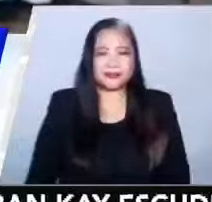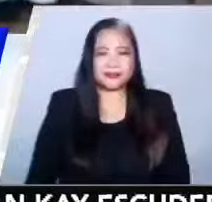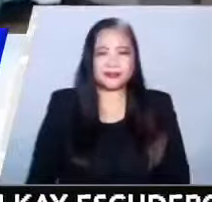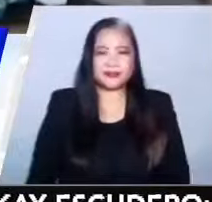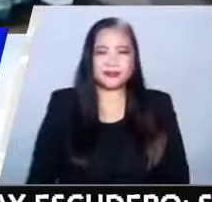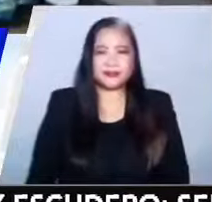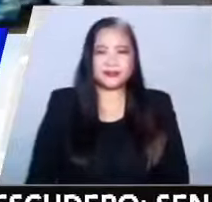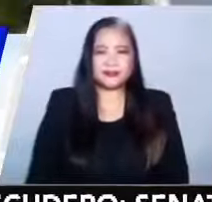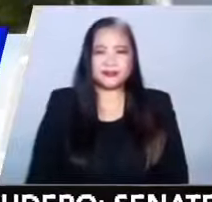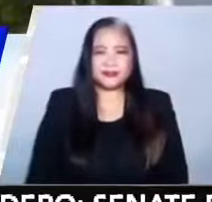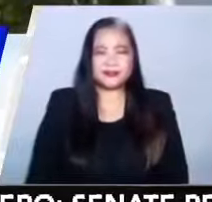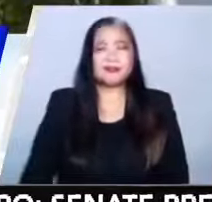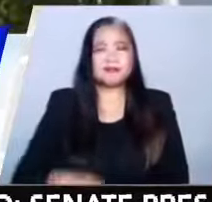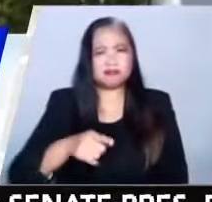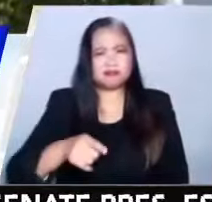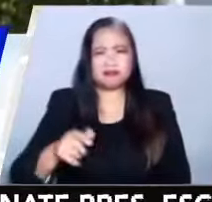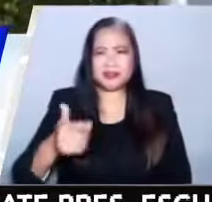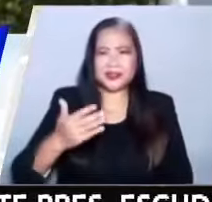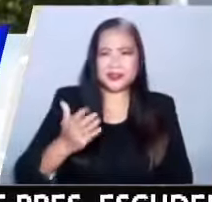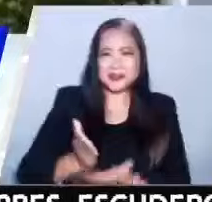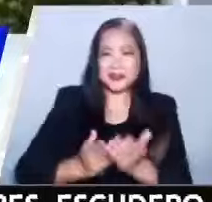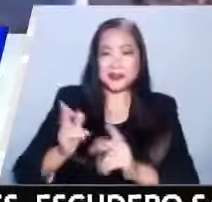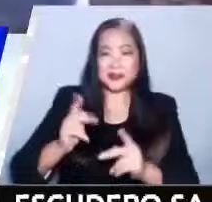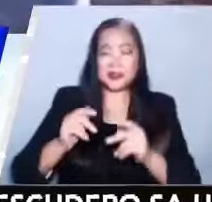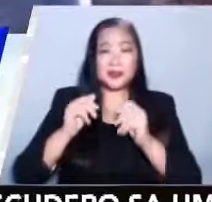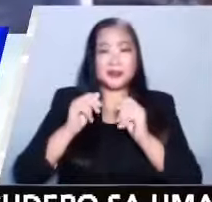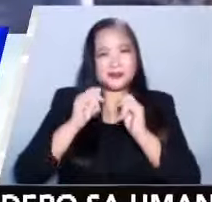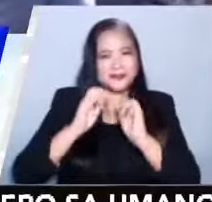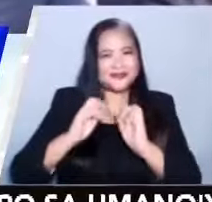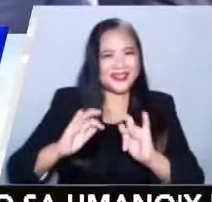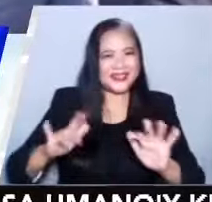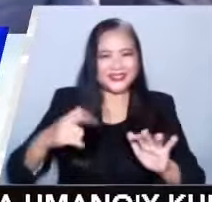biyaya naman yan para sa isang pub sa United Kingdom.